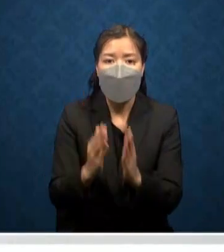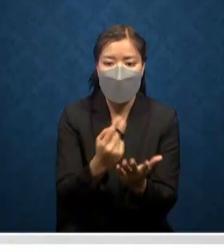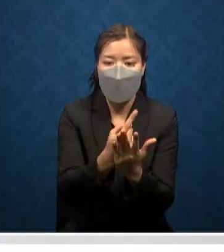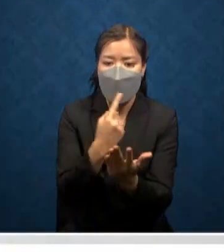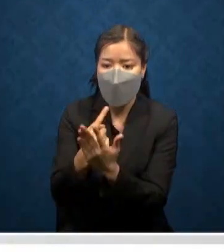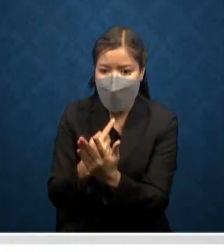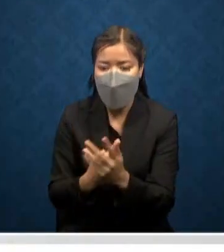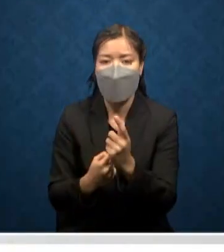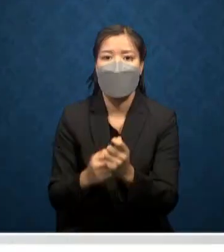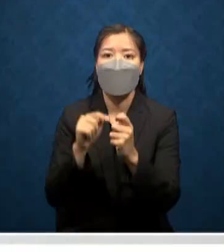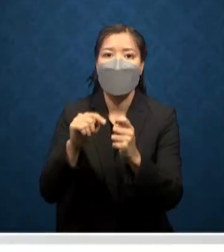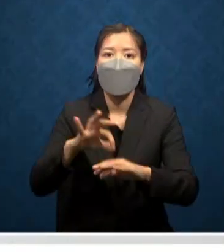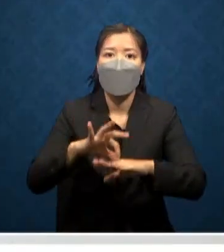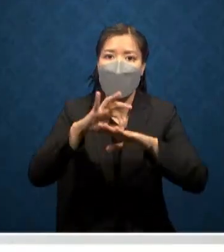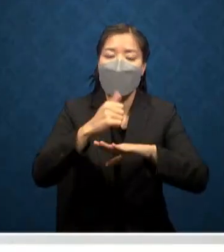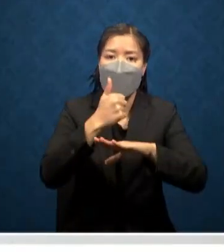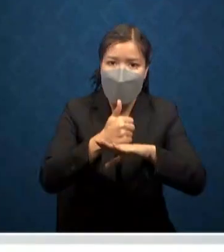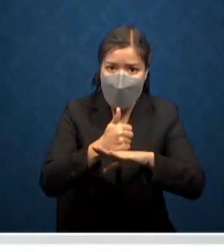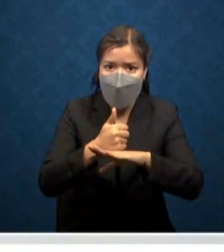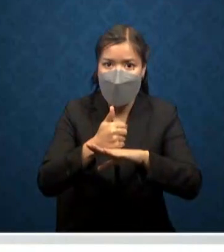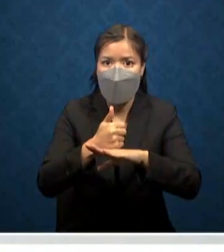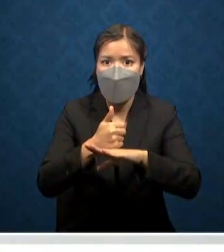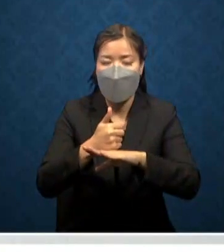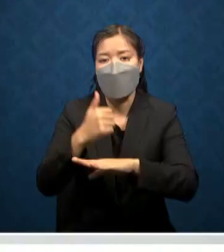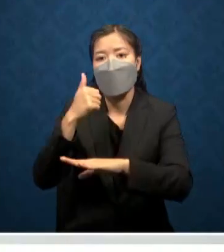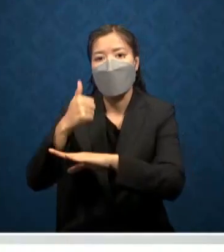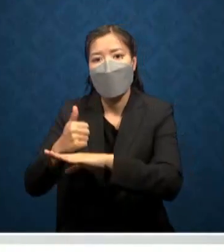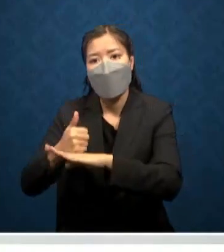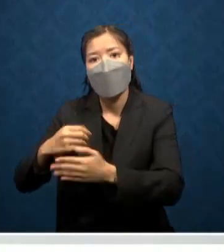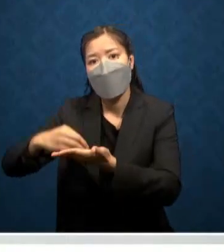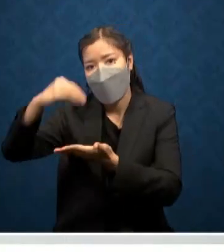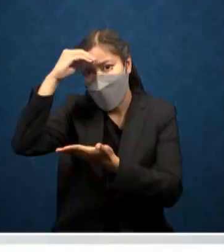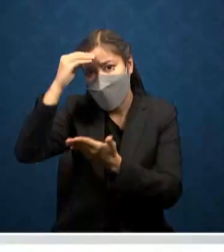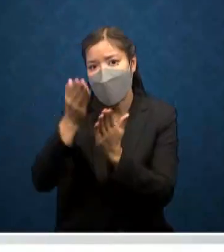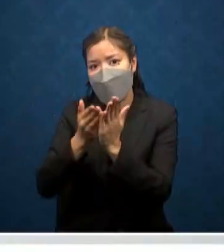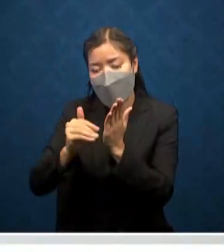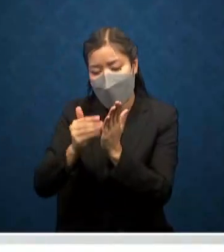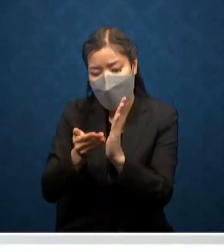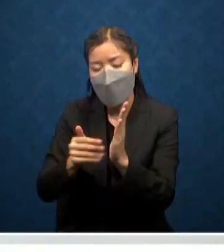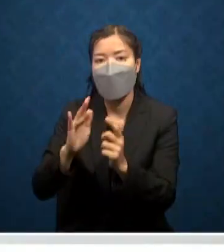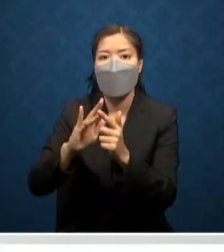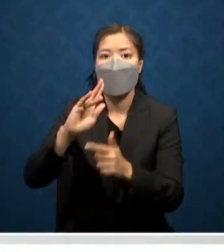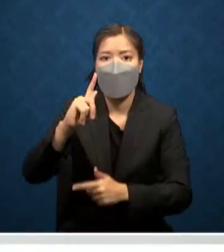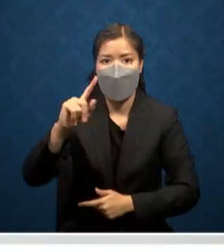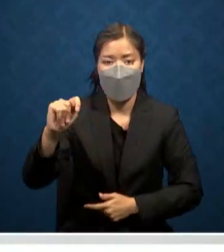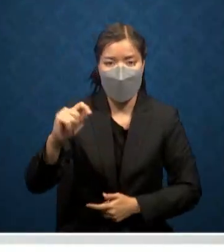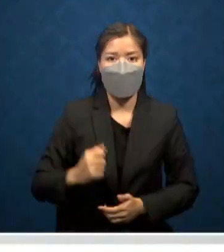มาจากนายอำเภอหรือว่ามาจากผู้อำนวยการเขตพื้นที่การศึกษารวมทั้งผู้ฐานของกศนจอด้วยครับอนุญาตกราบเรียน